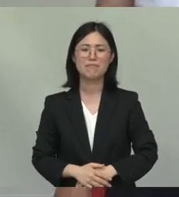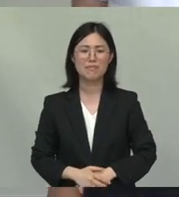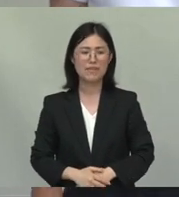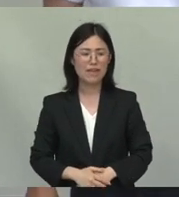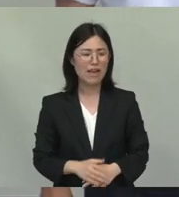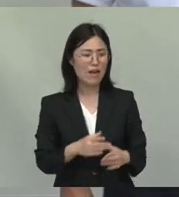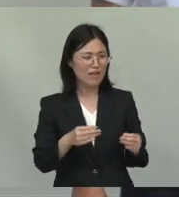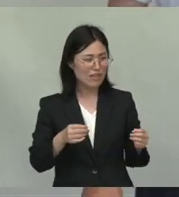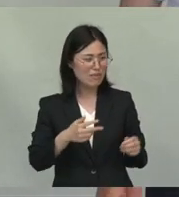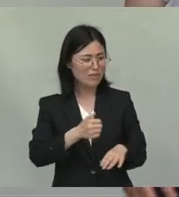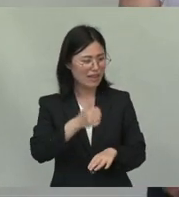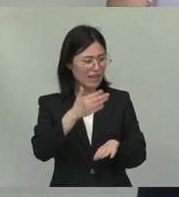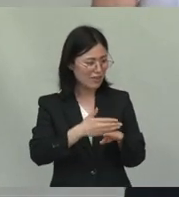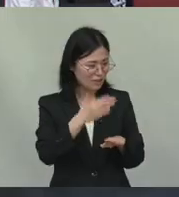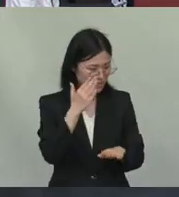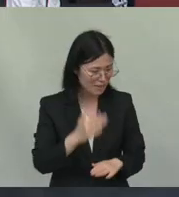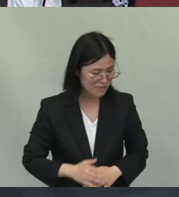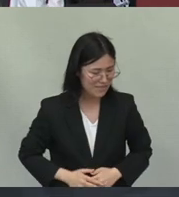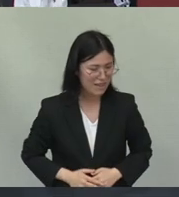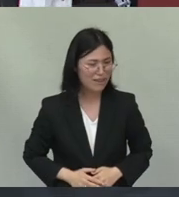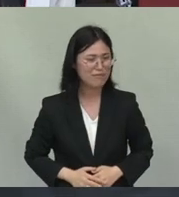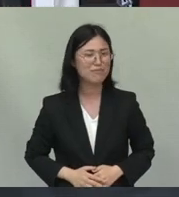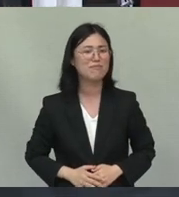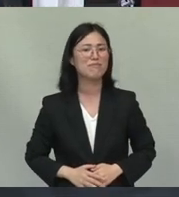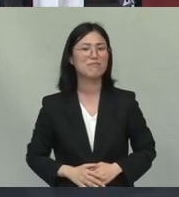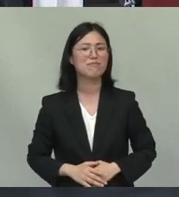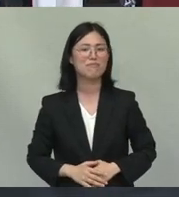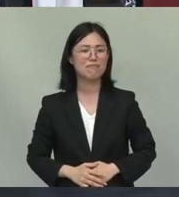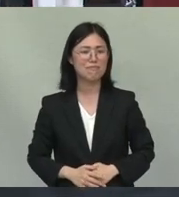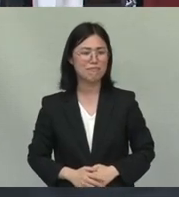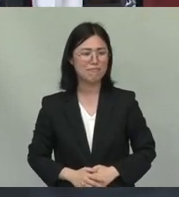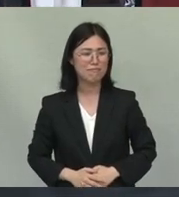渡辺市長ありがとうございました。